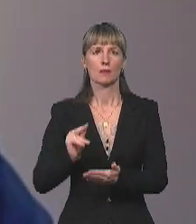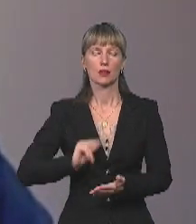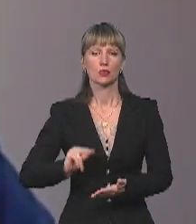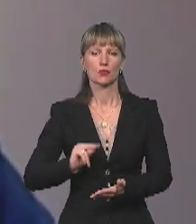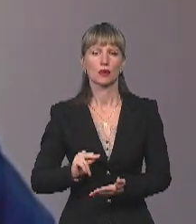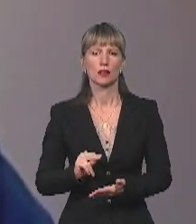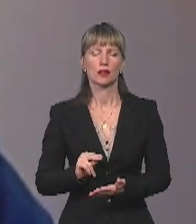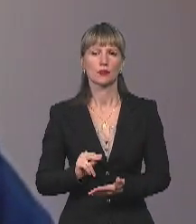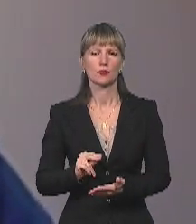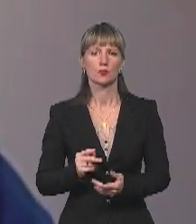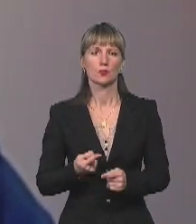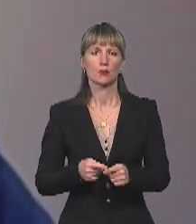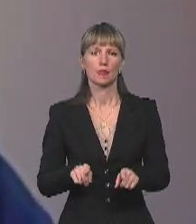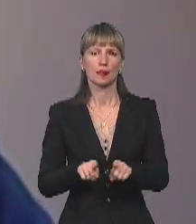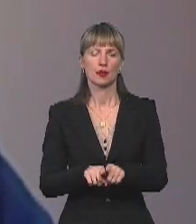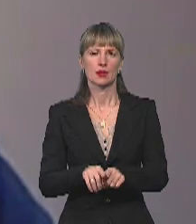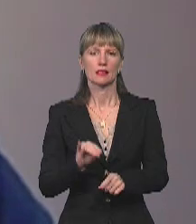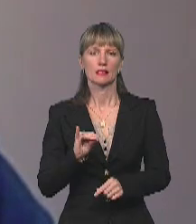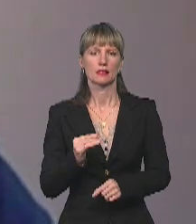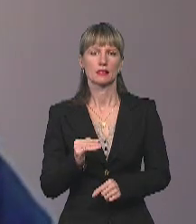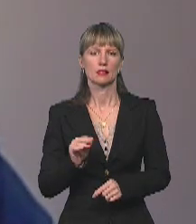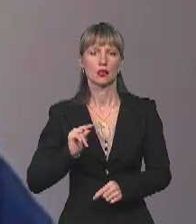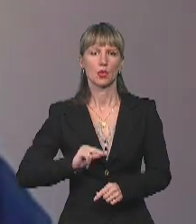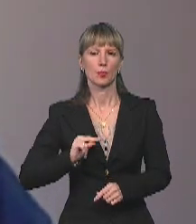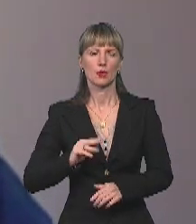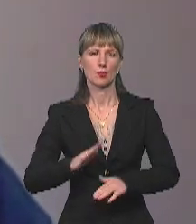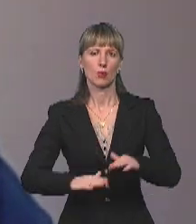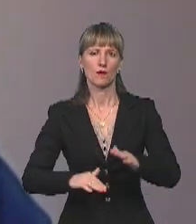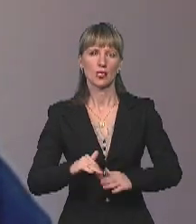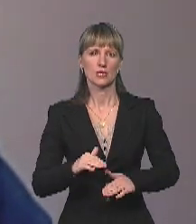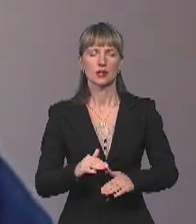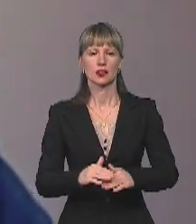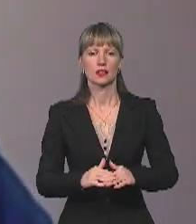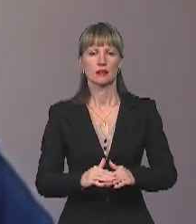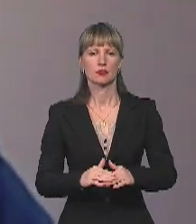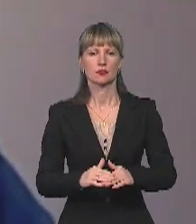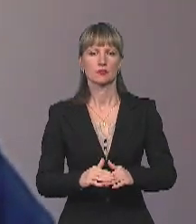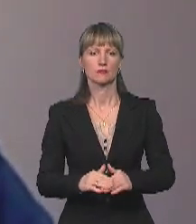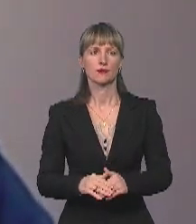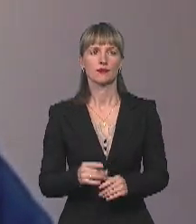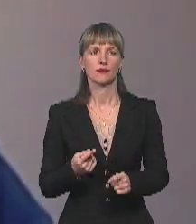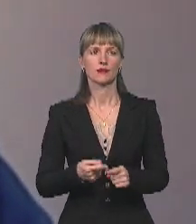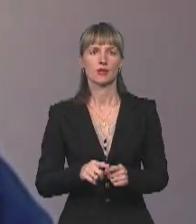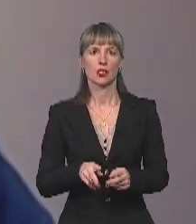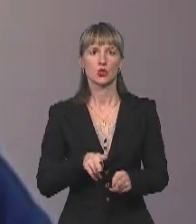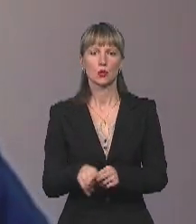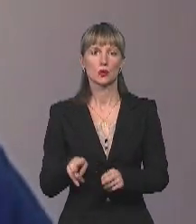Тобто тут таке. І робітничі професії. Це і